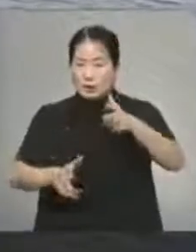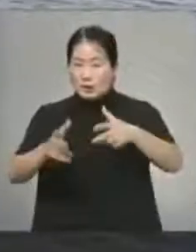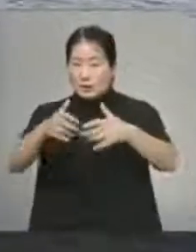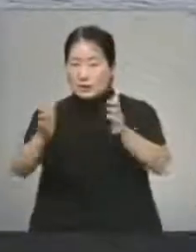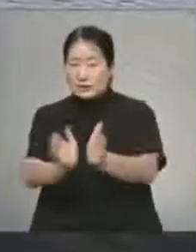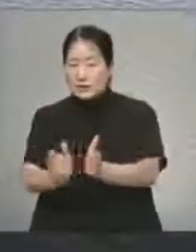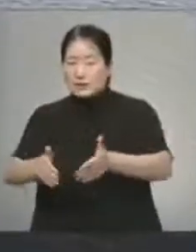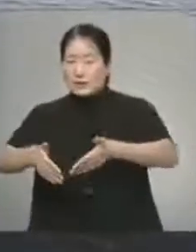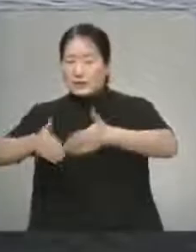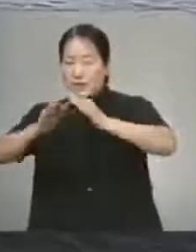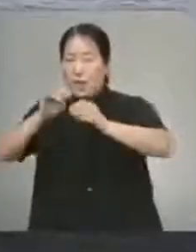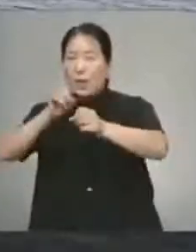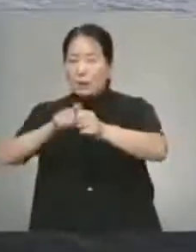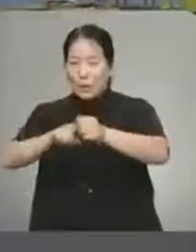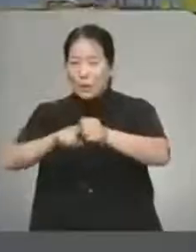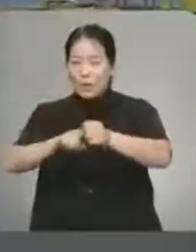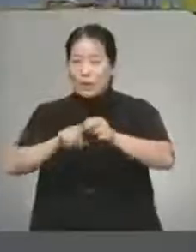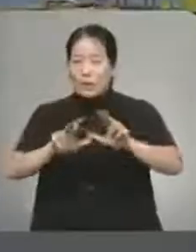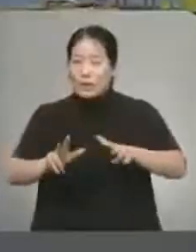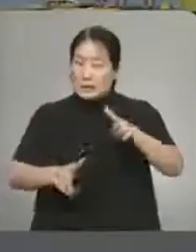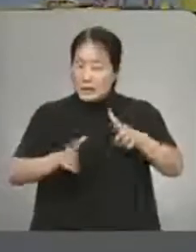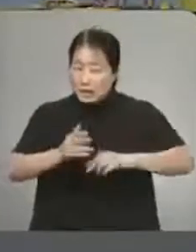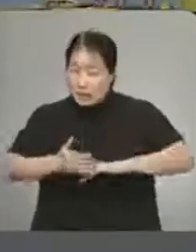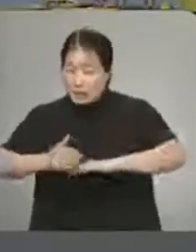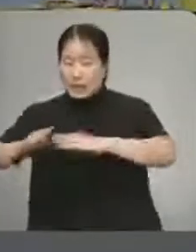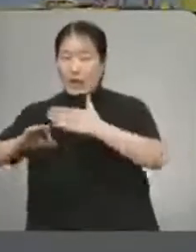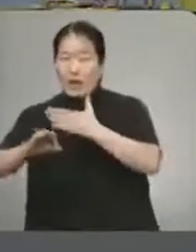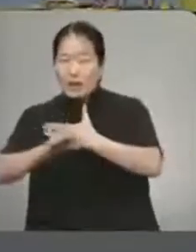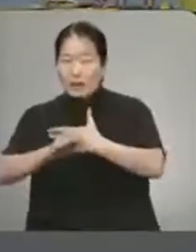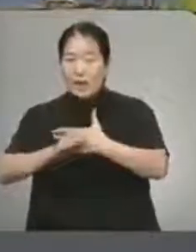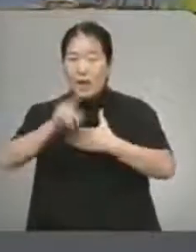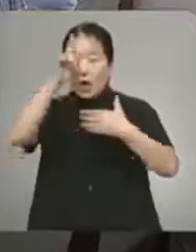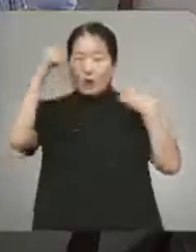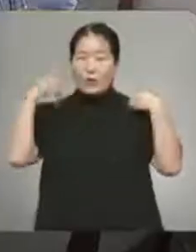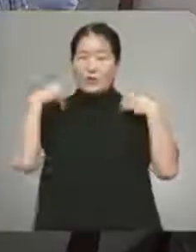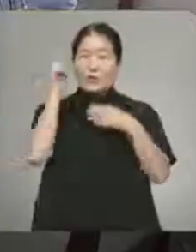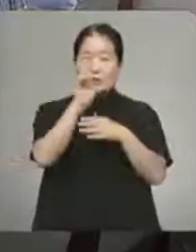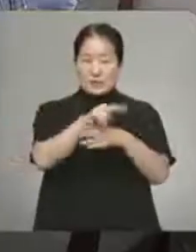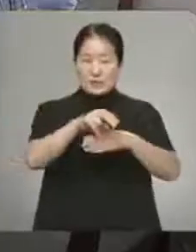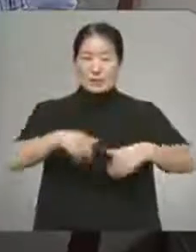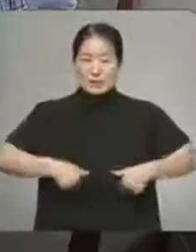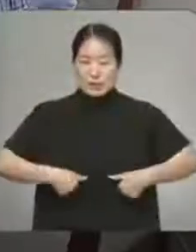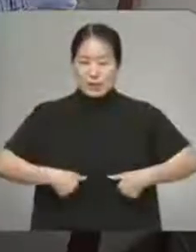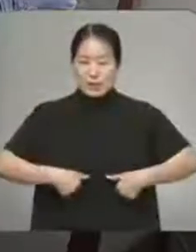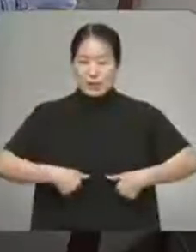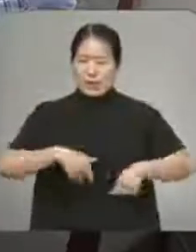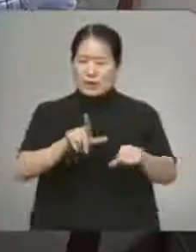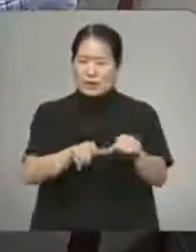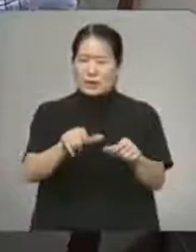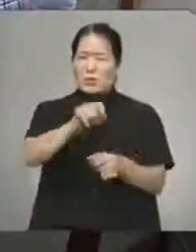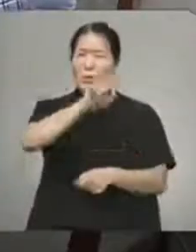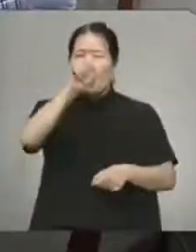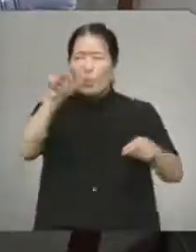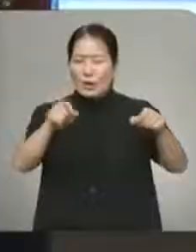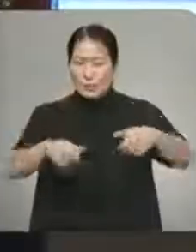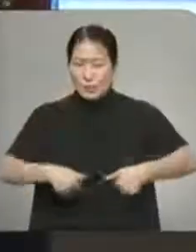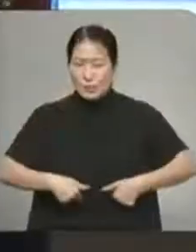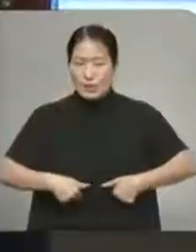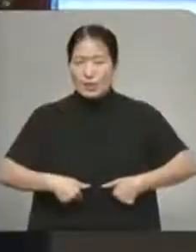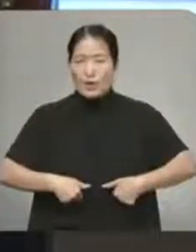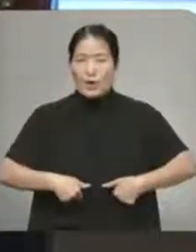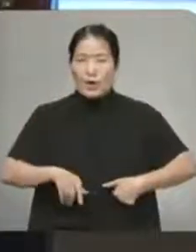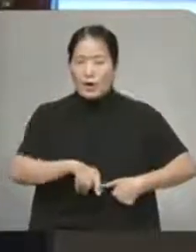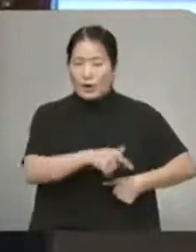입니다 당장 사업을 진행하려면 정부부처의 승인을 받아야 하고 시간도 오래 걸립니다 강 민 씨는